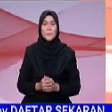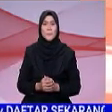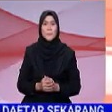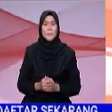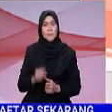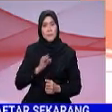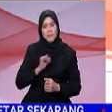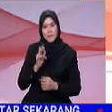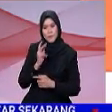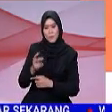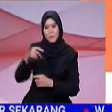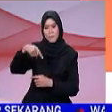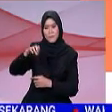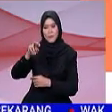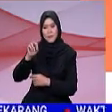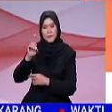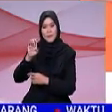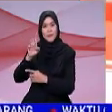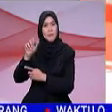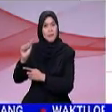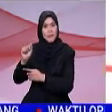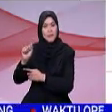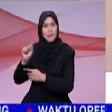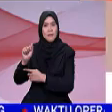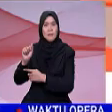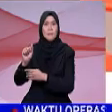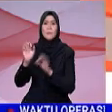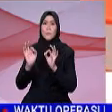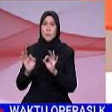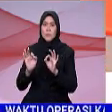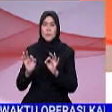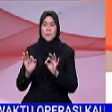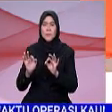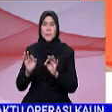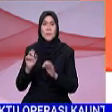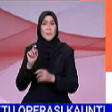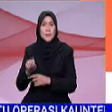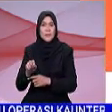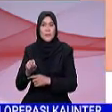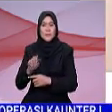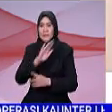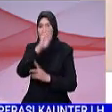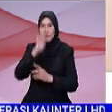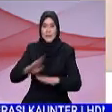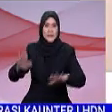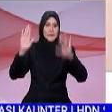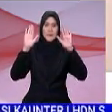Sebab saya tengok Pandalela memang orang yang penyabar macam tu, dia tidak cepat putus